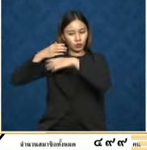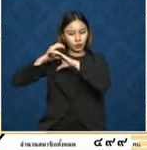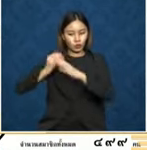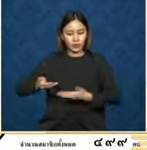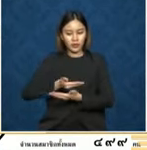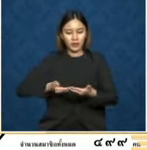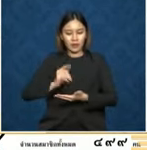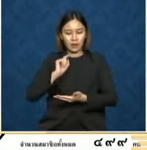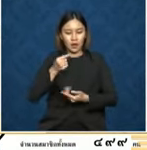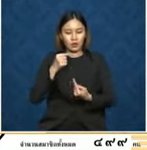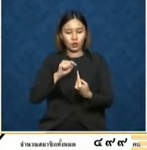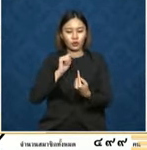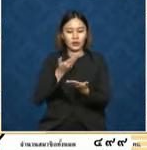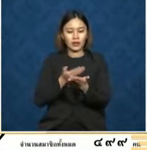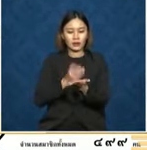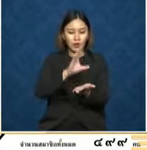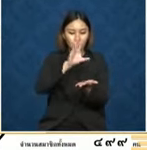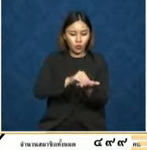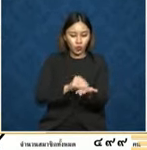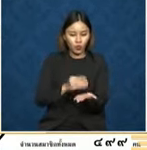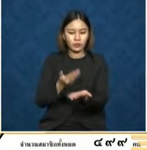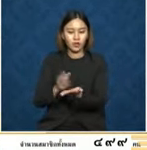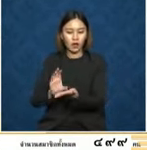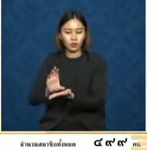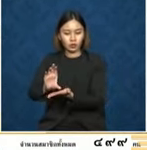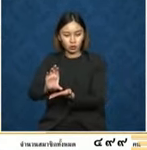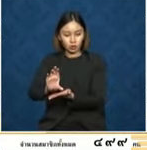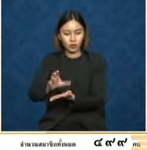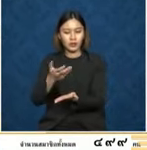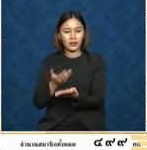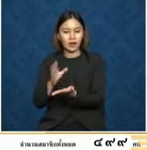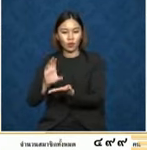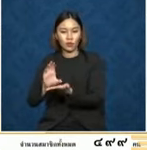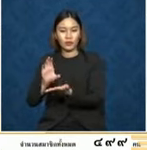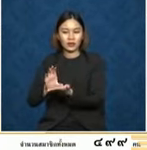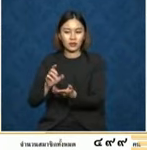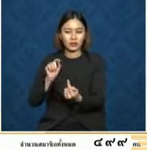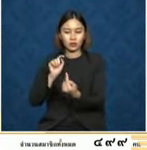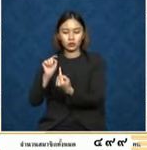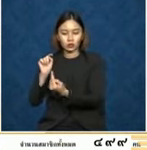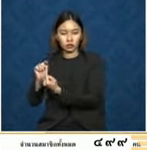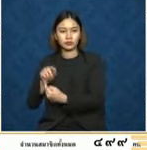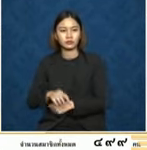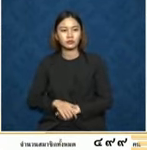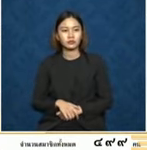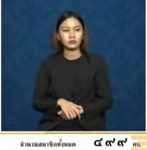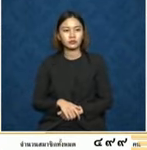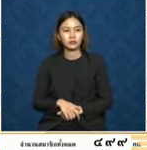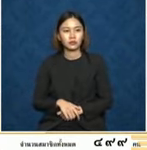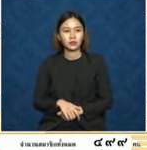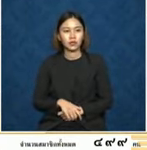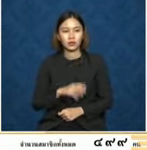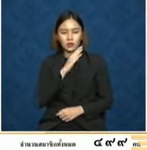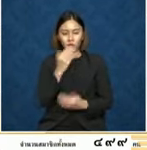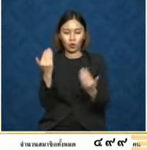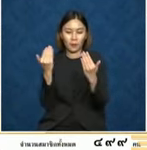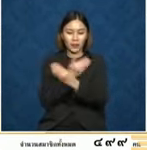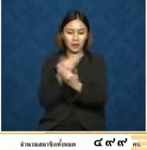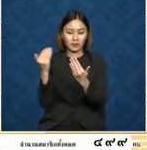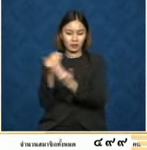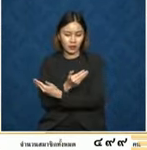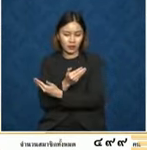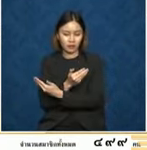งการเก็บรายได้การลงทุนการใช้งบหรือไม่นะครับเพื่อให้สอดคล้องนอกจากการที่จะเปลี่ยนแปลงงบประมาณให้สอดคล้อง